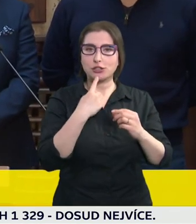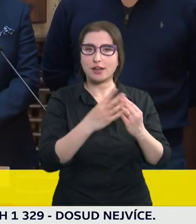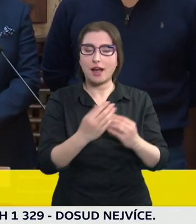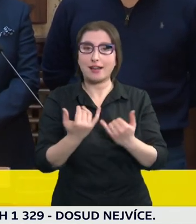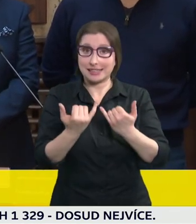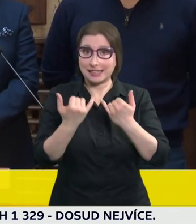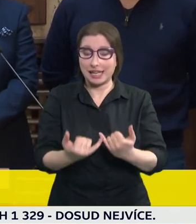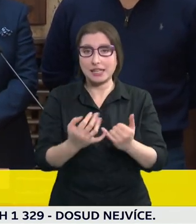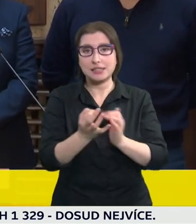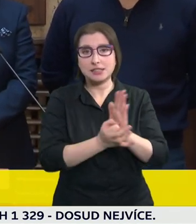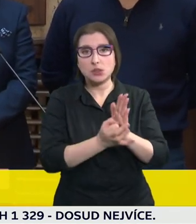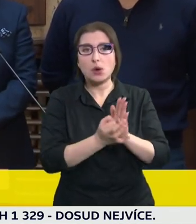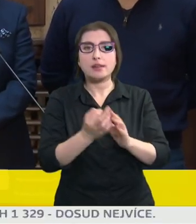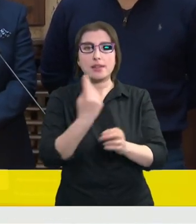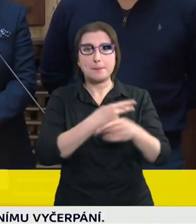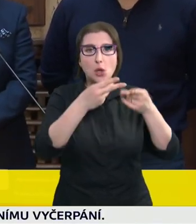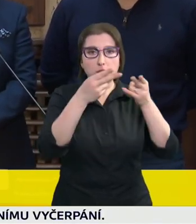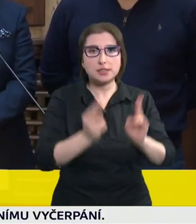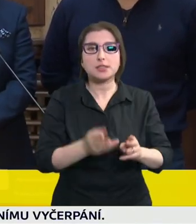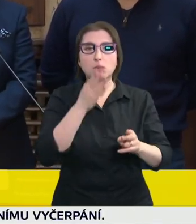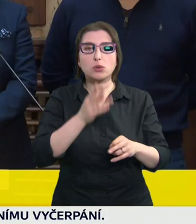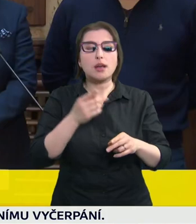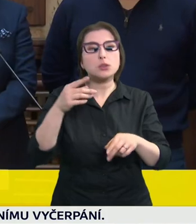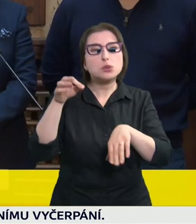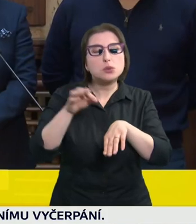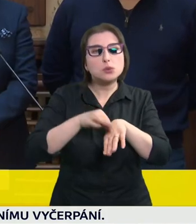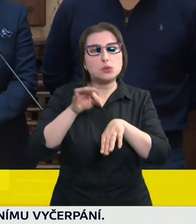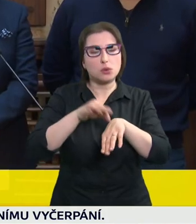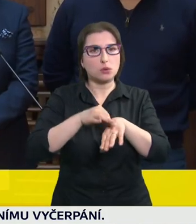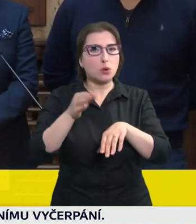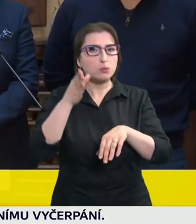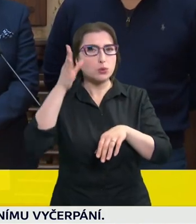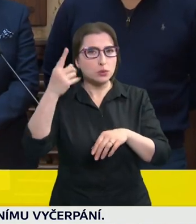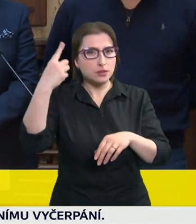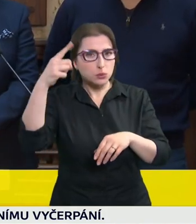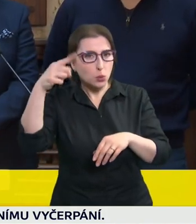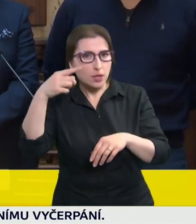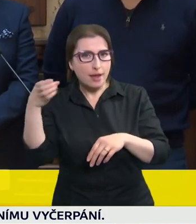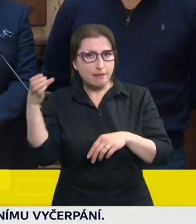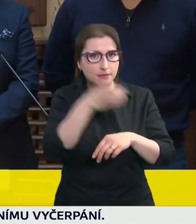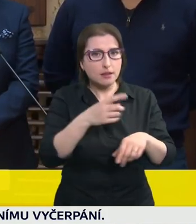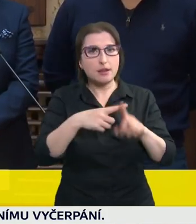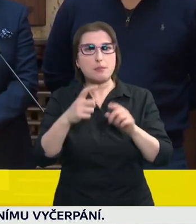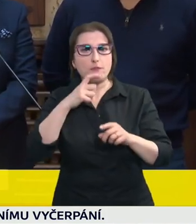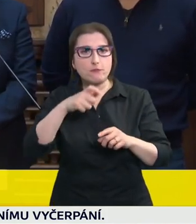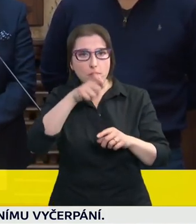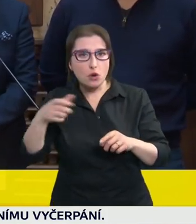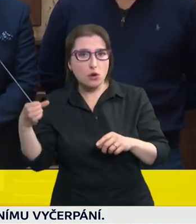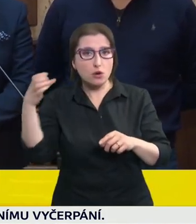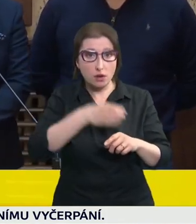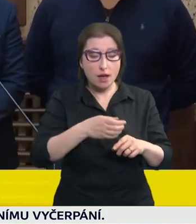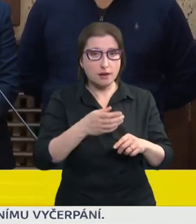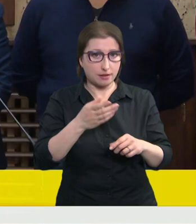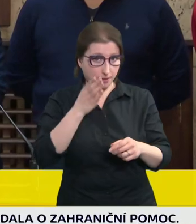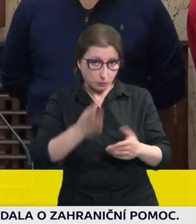by museli do nemocnic nastoupit medici anebo ambulantní specialisté? A pokud ano, tak kdy, prosím?